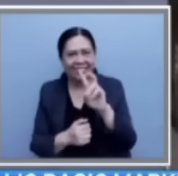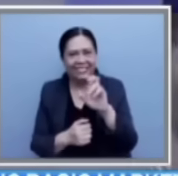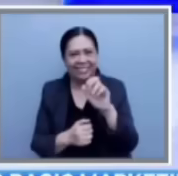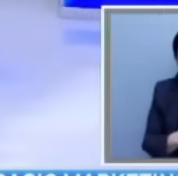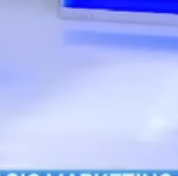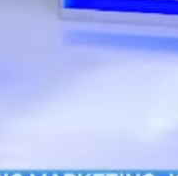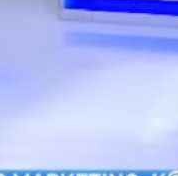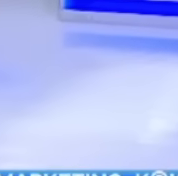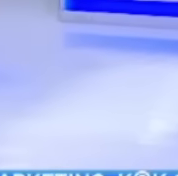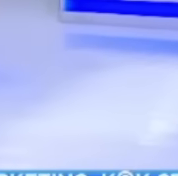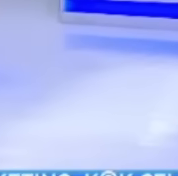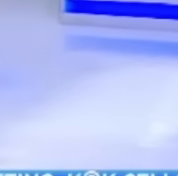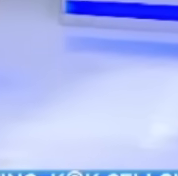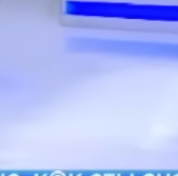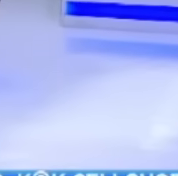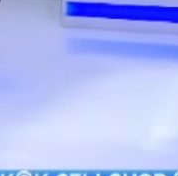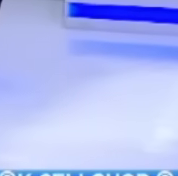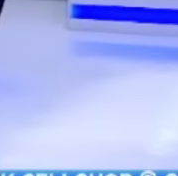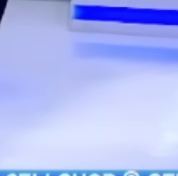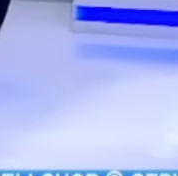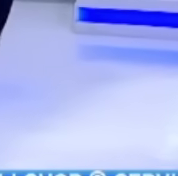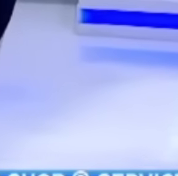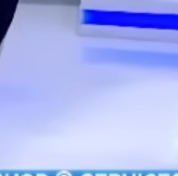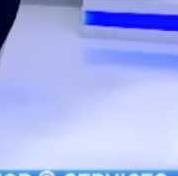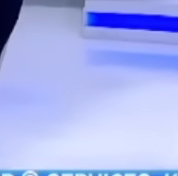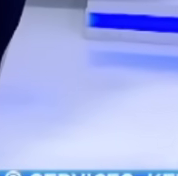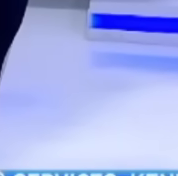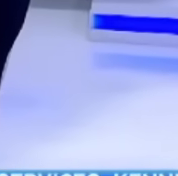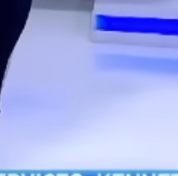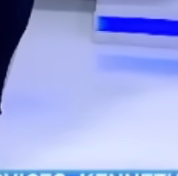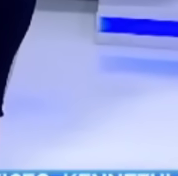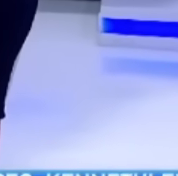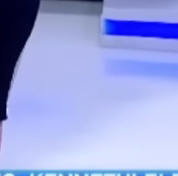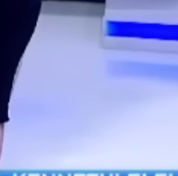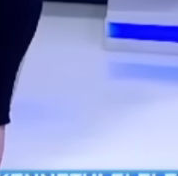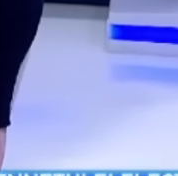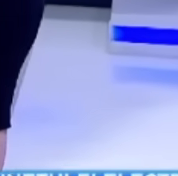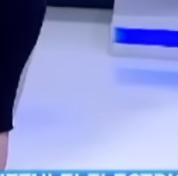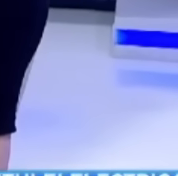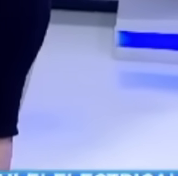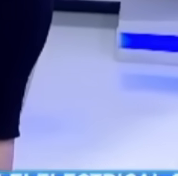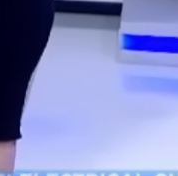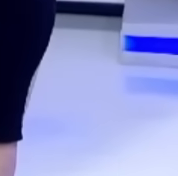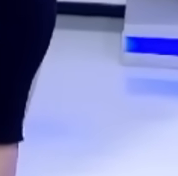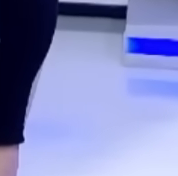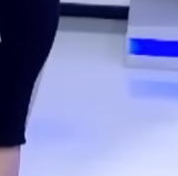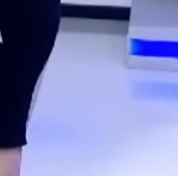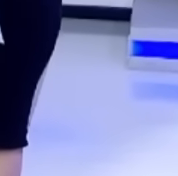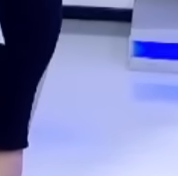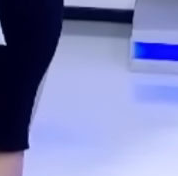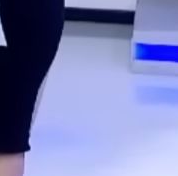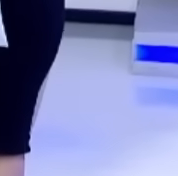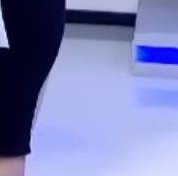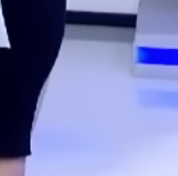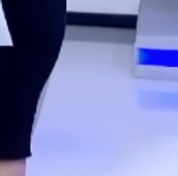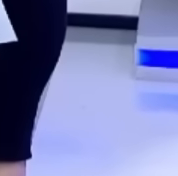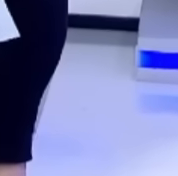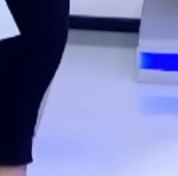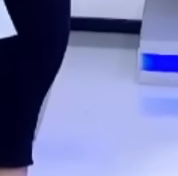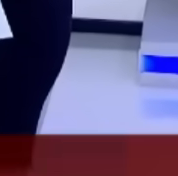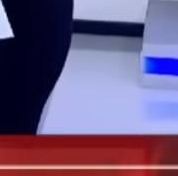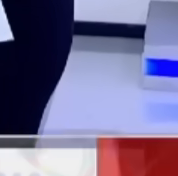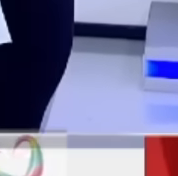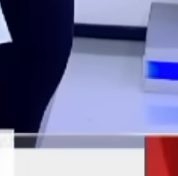ho ang mga balita ko bahagi kami ng mas malaking Mison si Cony season po ito obri carampel catrina son at